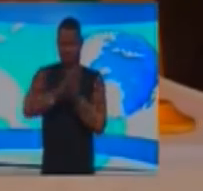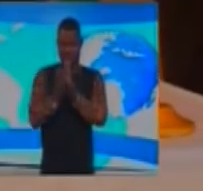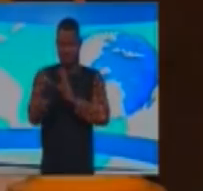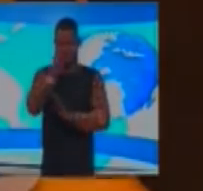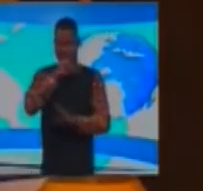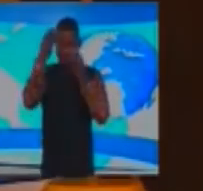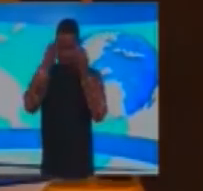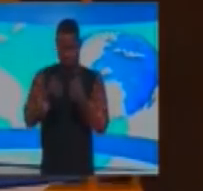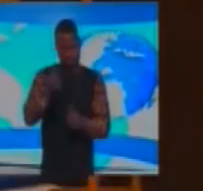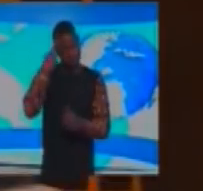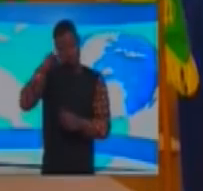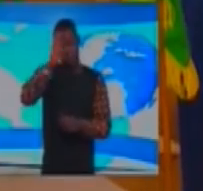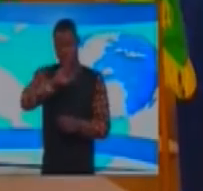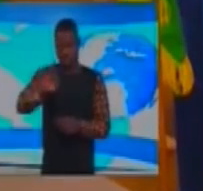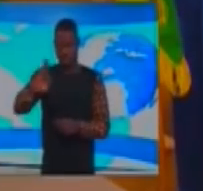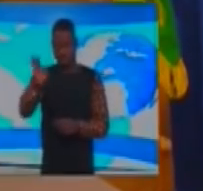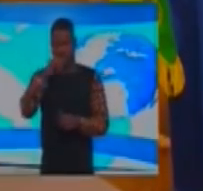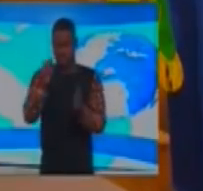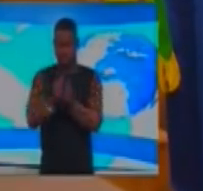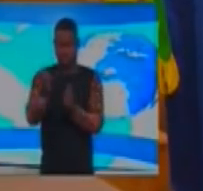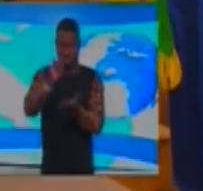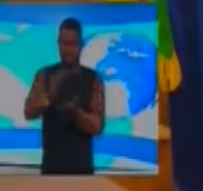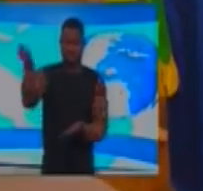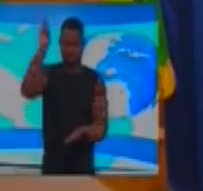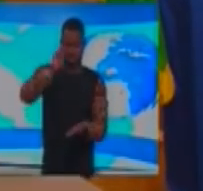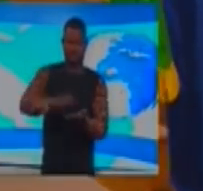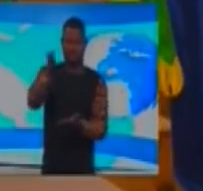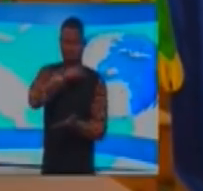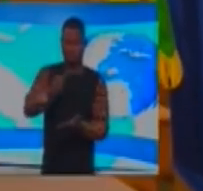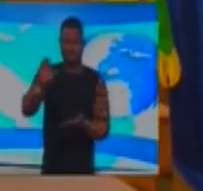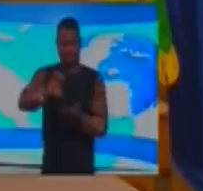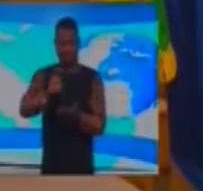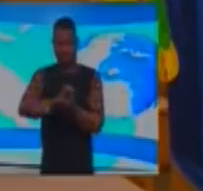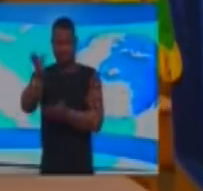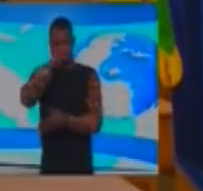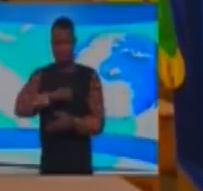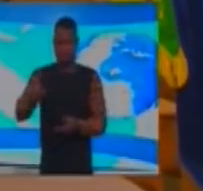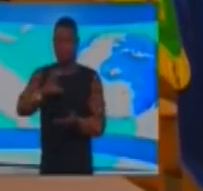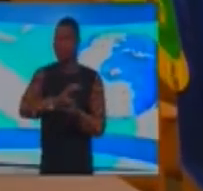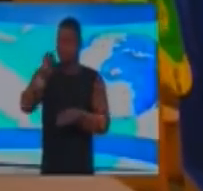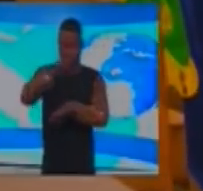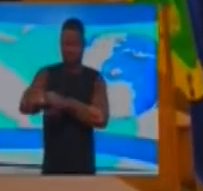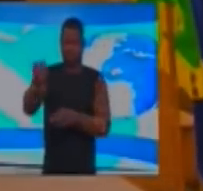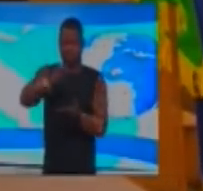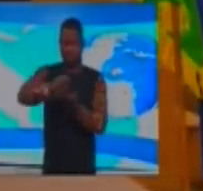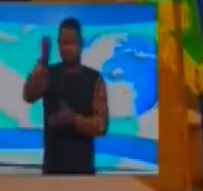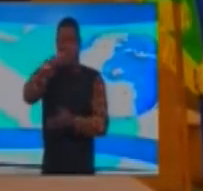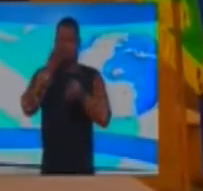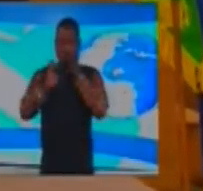une solution pour le Burkina. Avec cette signature de convention, le Conseil supérieur de la communication du